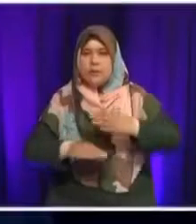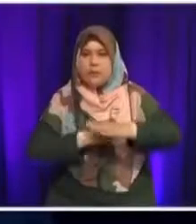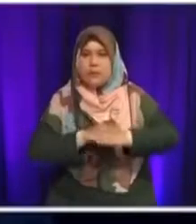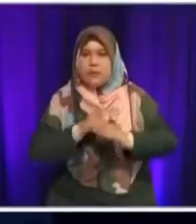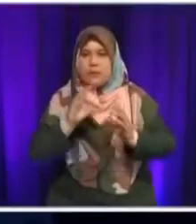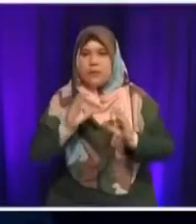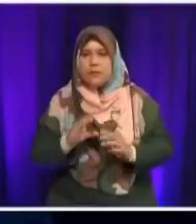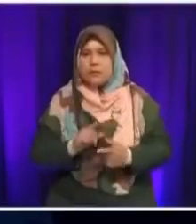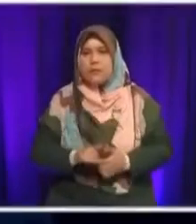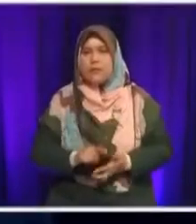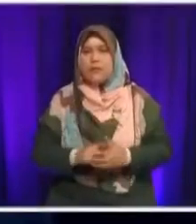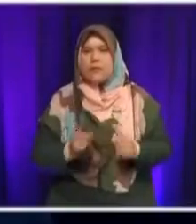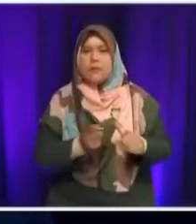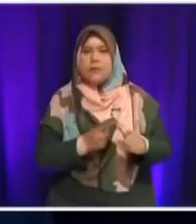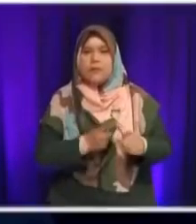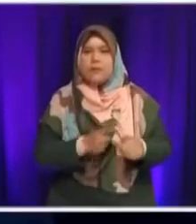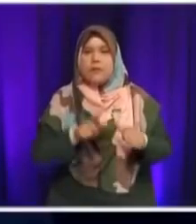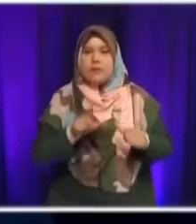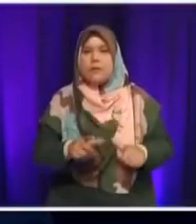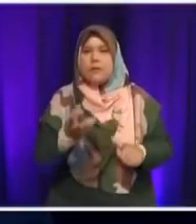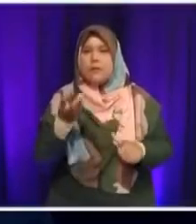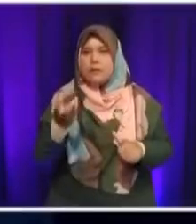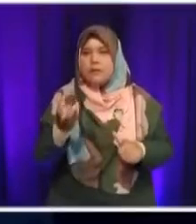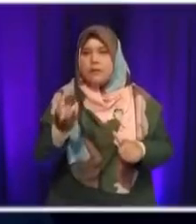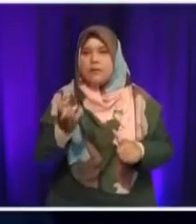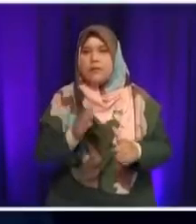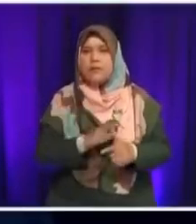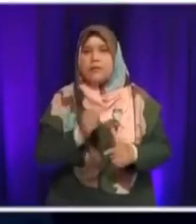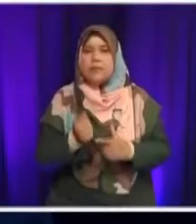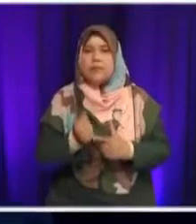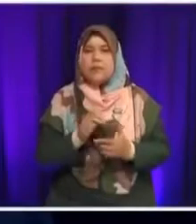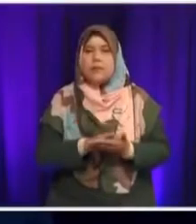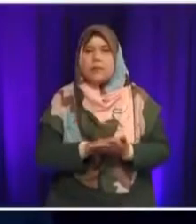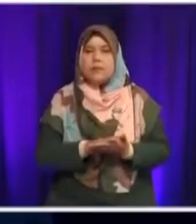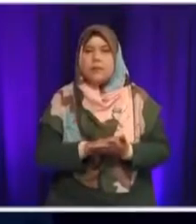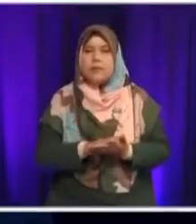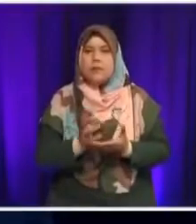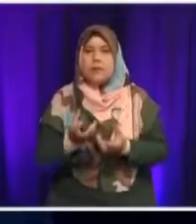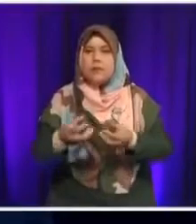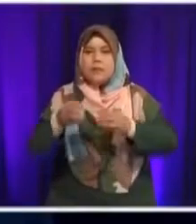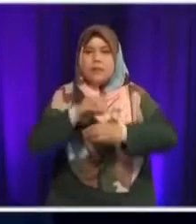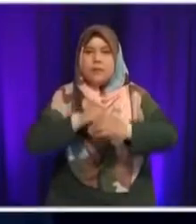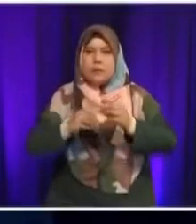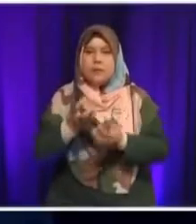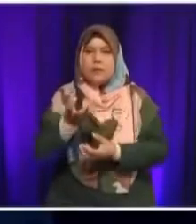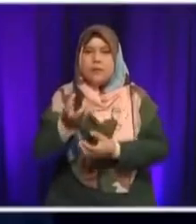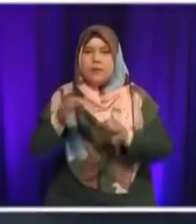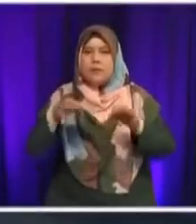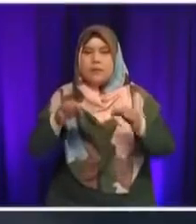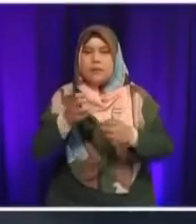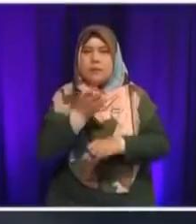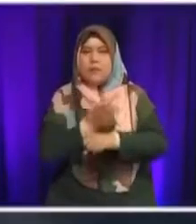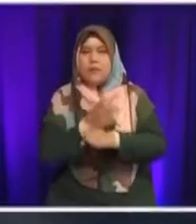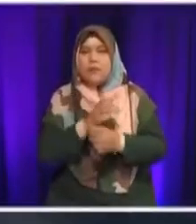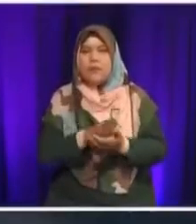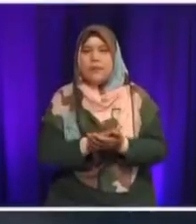meletakkan coklat di dalam cawan kertas atau dengan membungkus menggunakan keranjang emas Oke saya bagi tunjuk